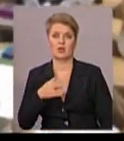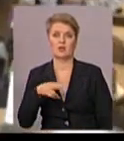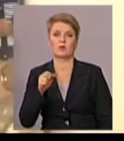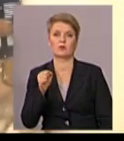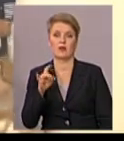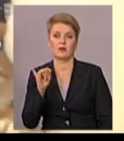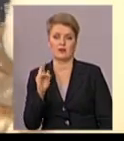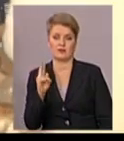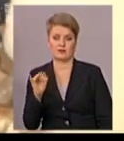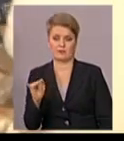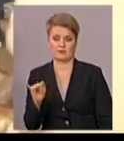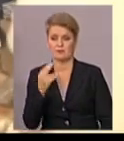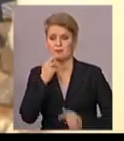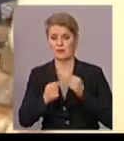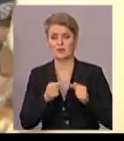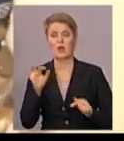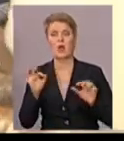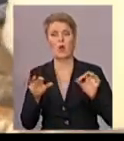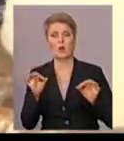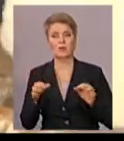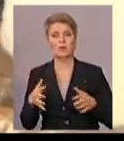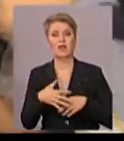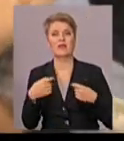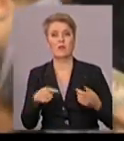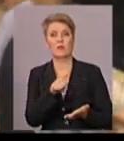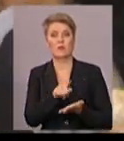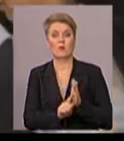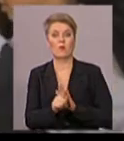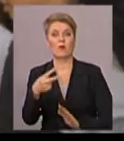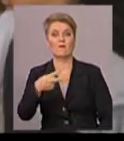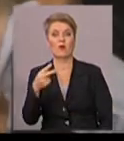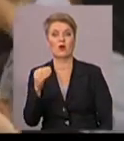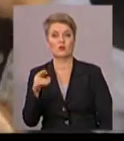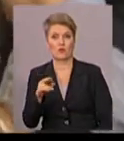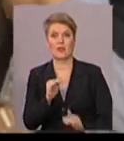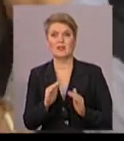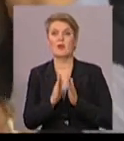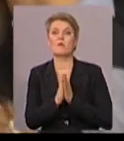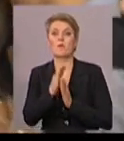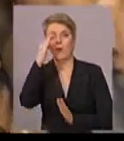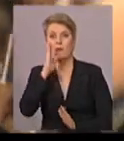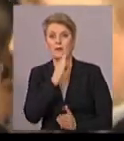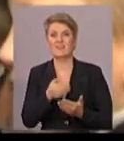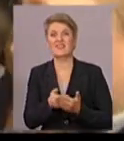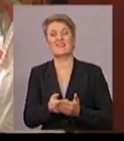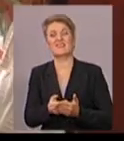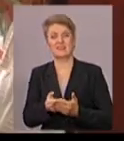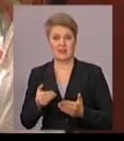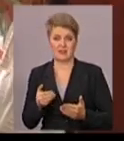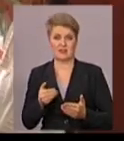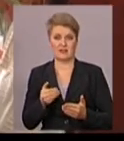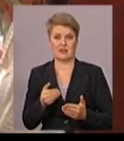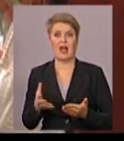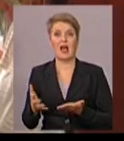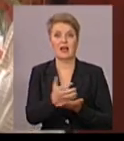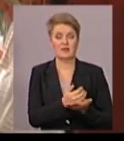Даринки. Традиційний осінній ярмарок у школі мав розпочатися 22 жовтня. Але діти попросили батьків провести його раніше, а всі